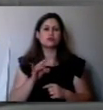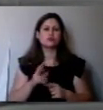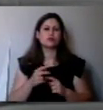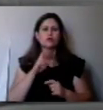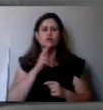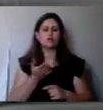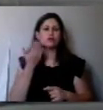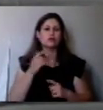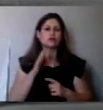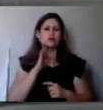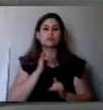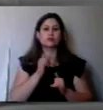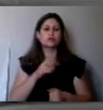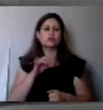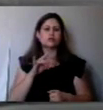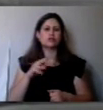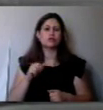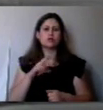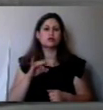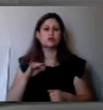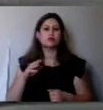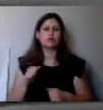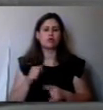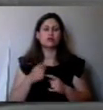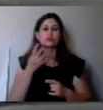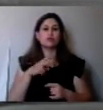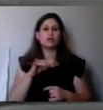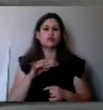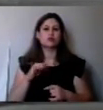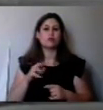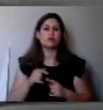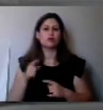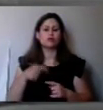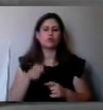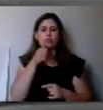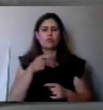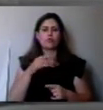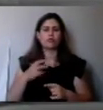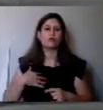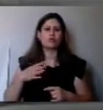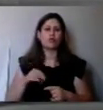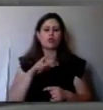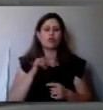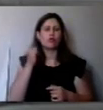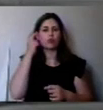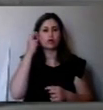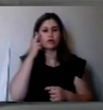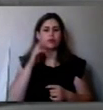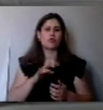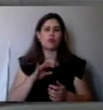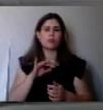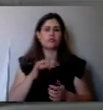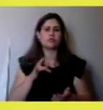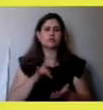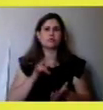тому жінку облили сірчаною кислотою. 4 листопада того ж року вона померла у Київському опіковому центрі.